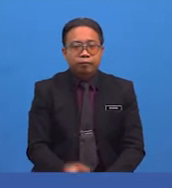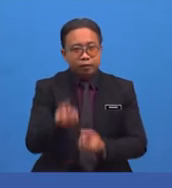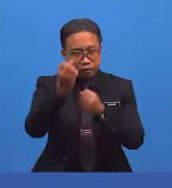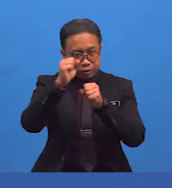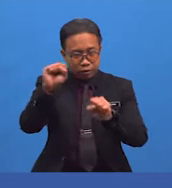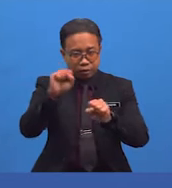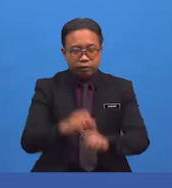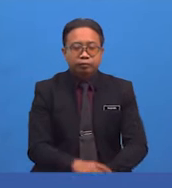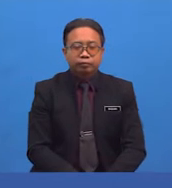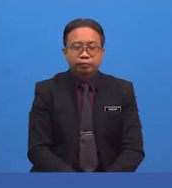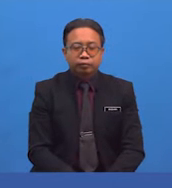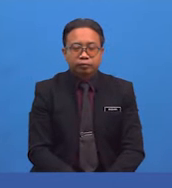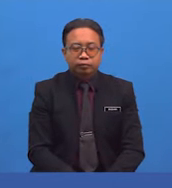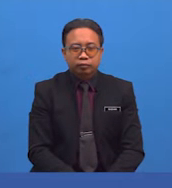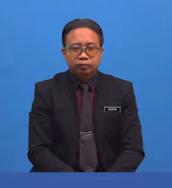Sedia?